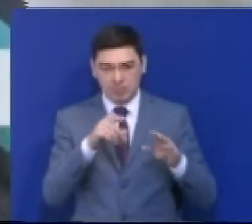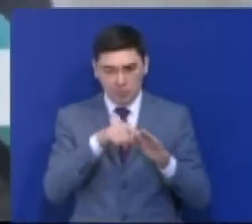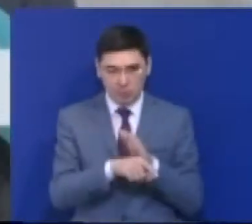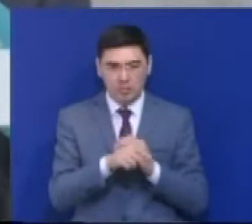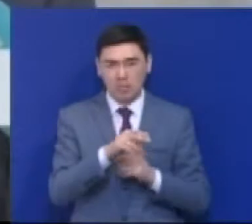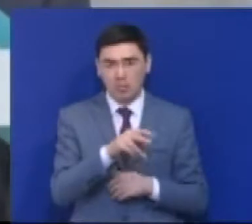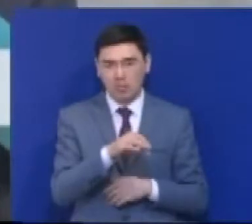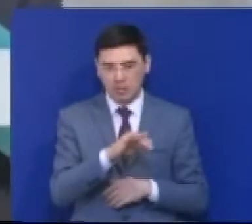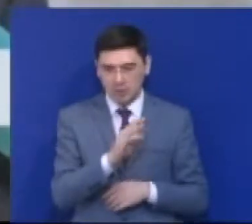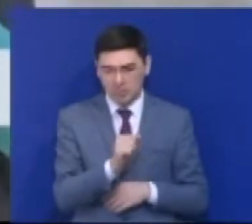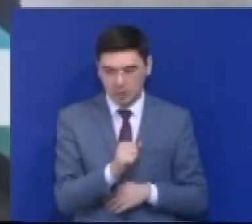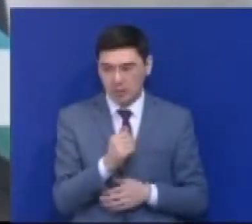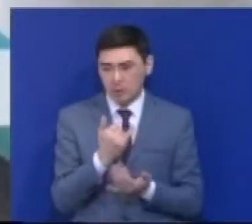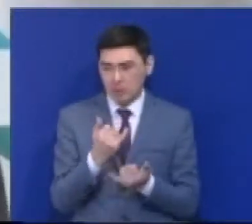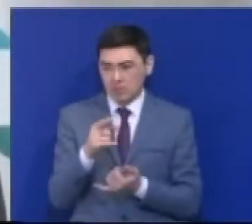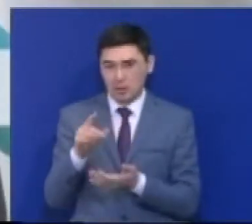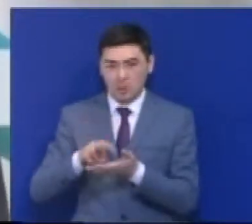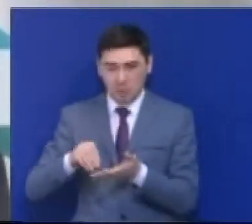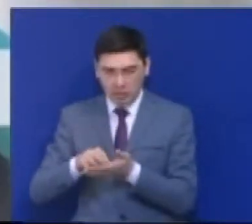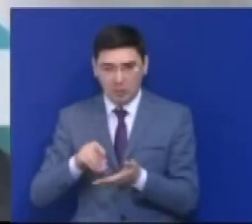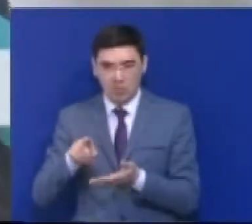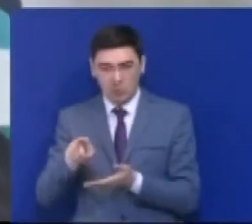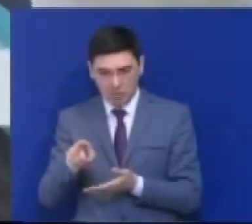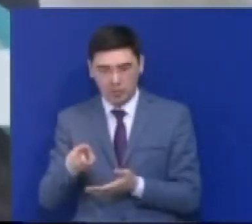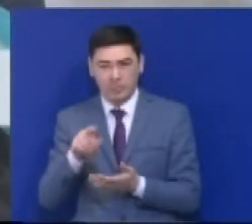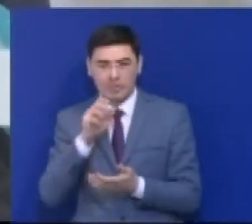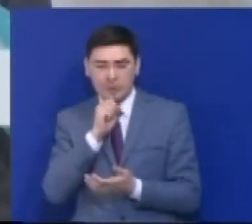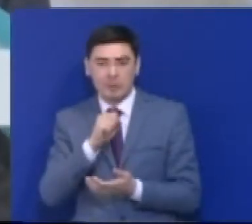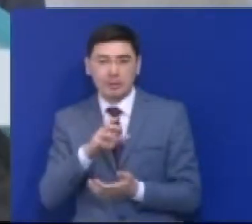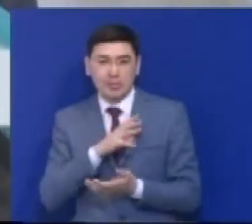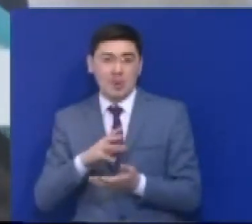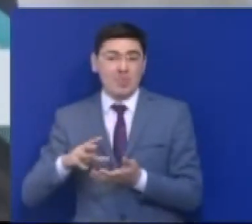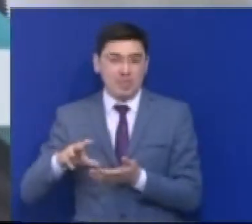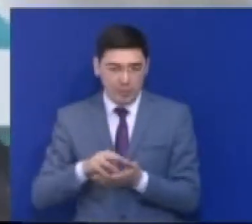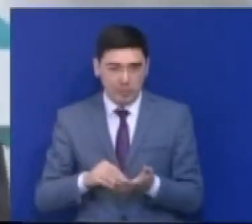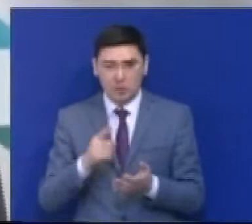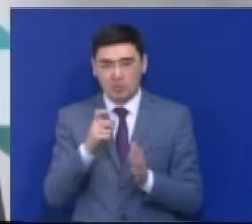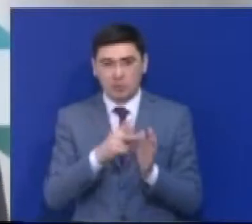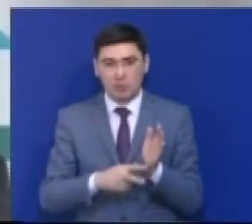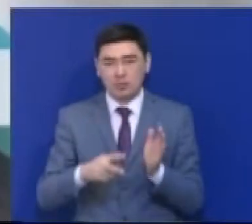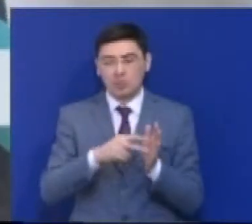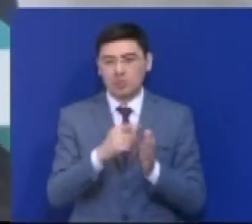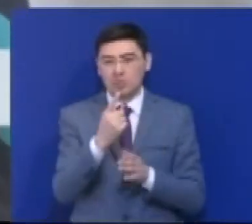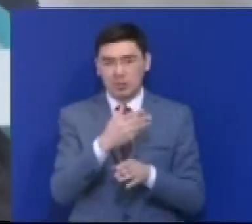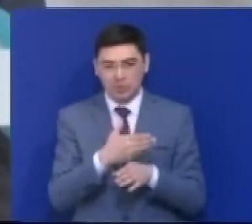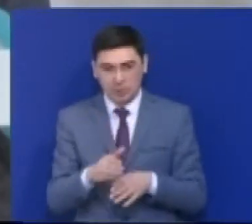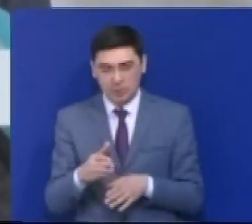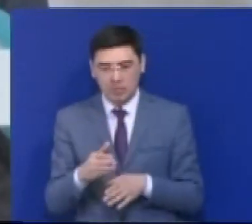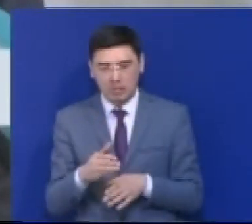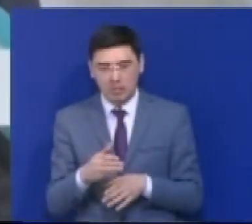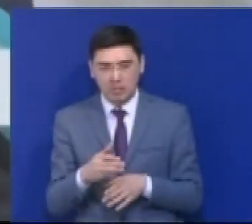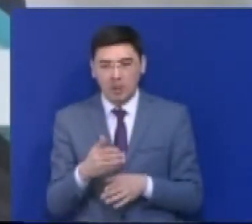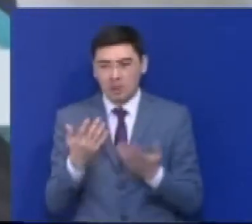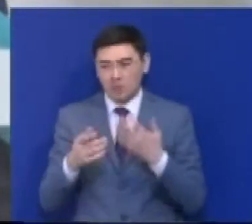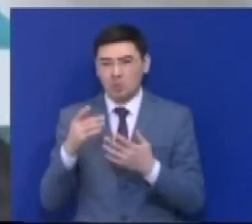министрлігі қалта ұрлығын қайталайтын болса, қылмыс рецидиві ретінде санауды қарастыруда. Егер 188-ші баптың бірінші бөлімі бойынша